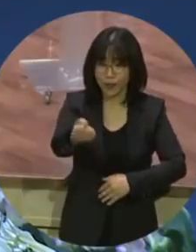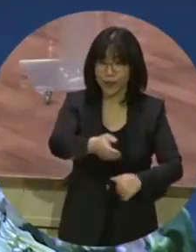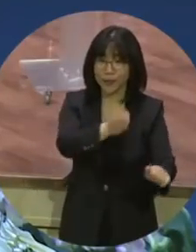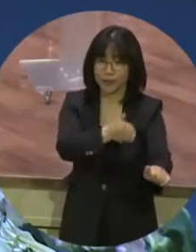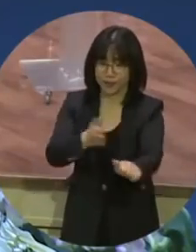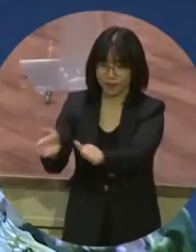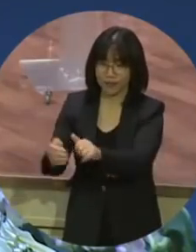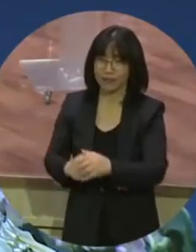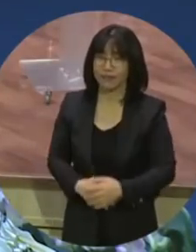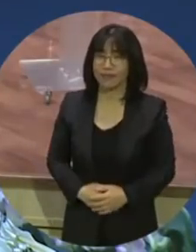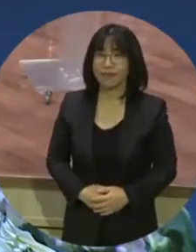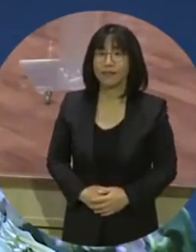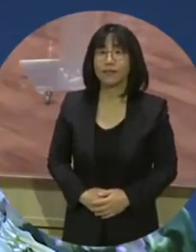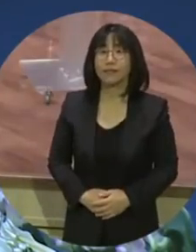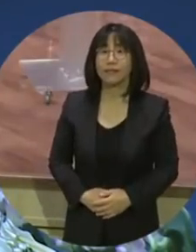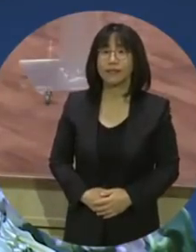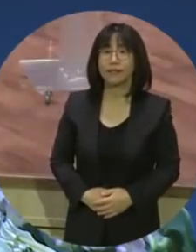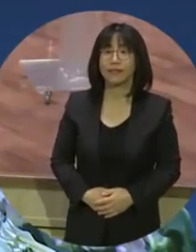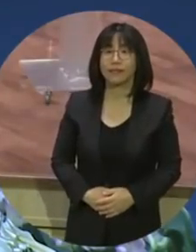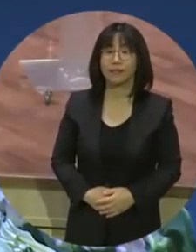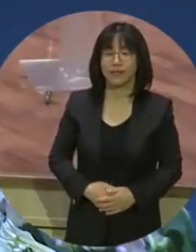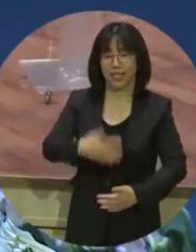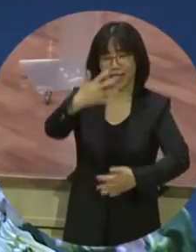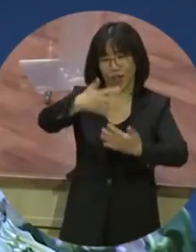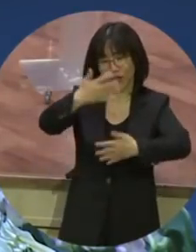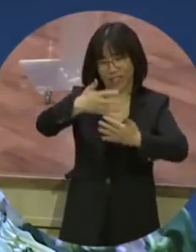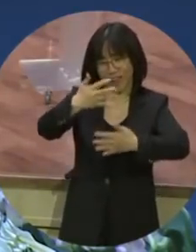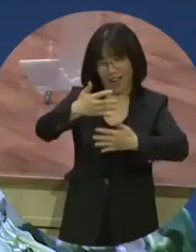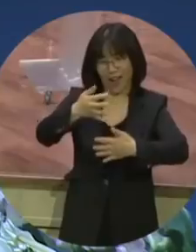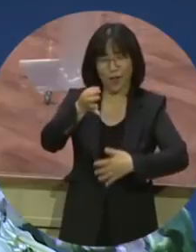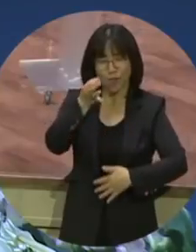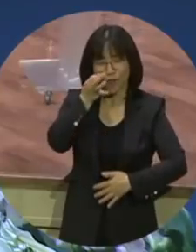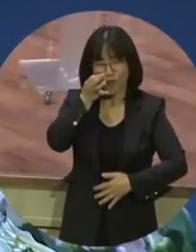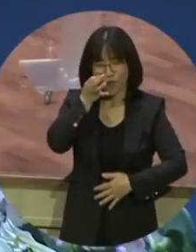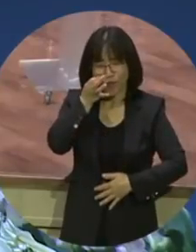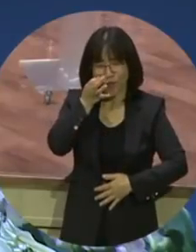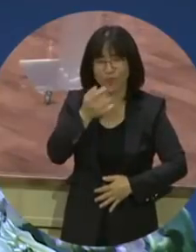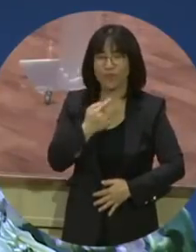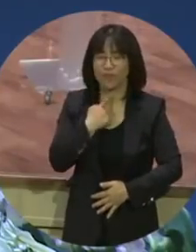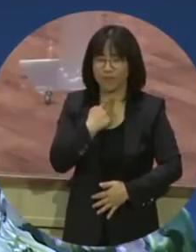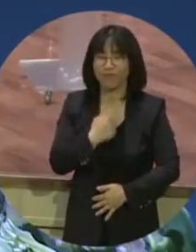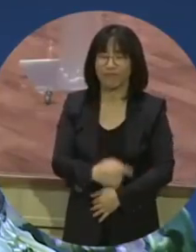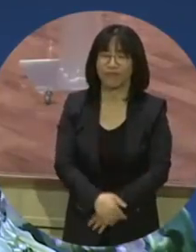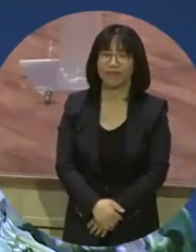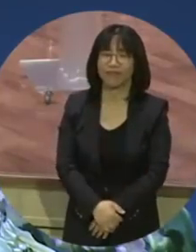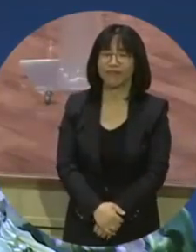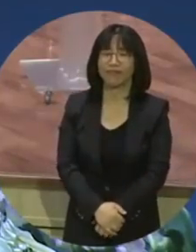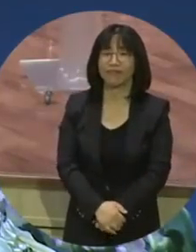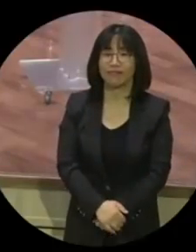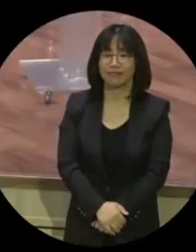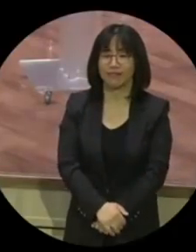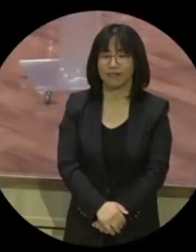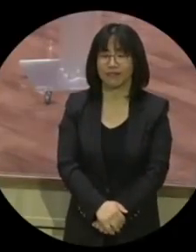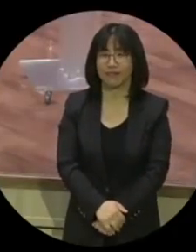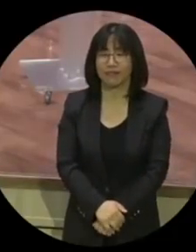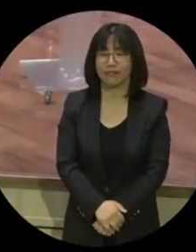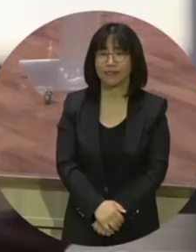바랍니다. 그런 마음에서 오늘 우리 같이 영상을 하나 다 같이 시청하도록 하겠습니다.